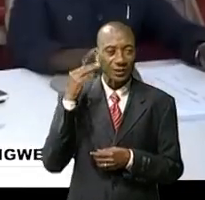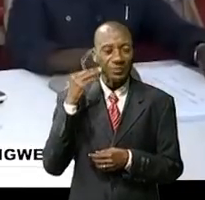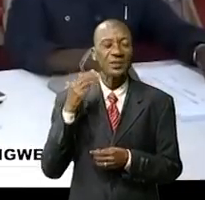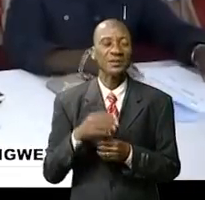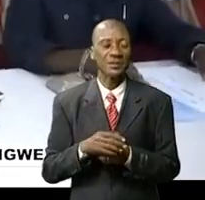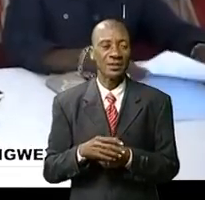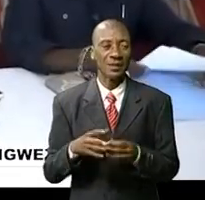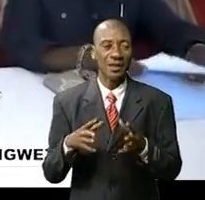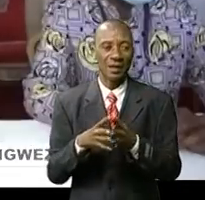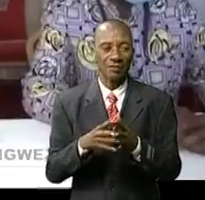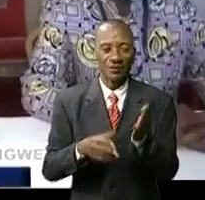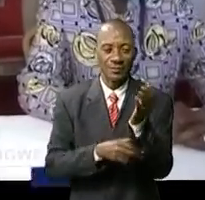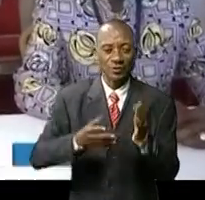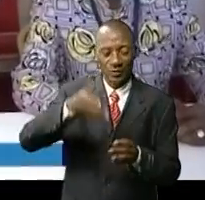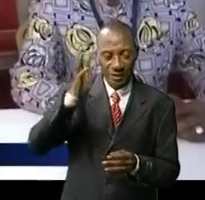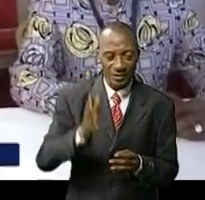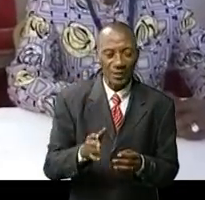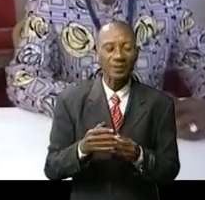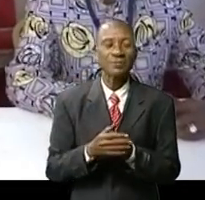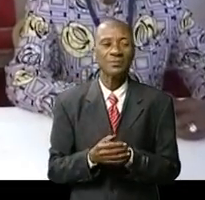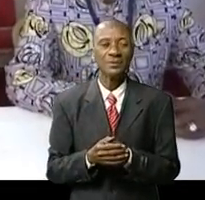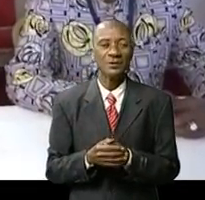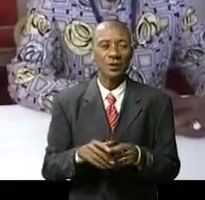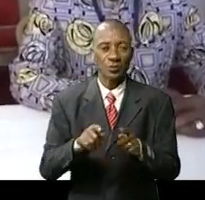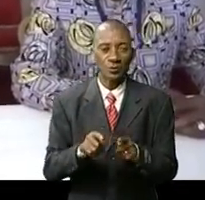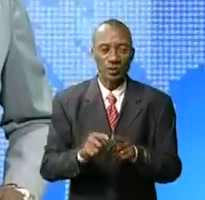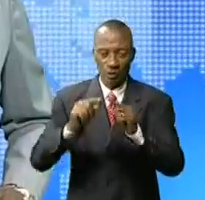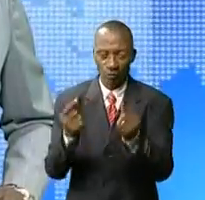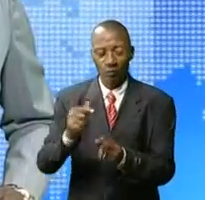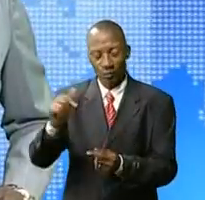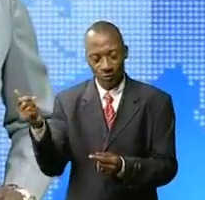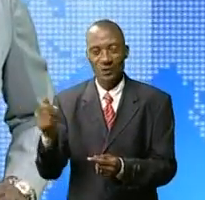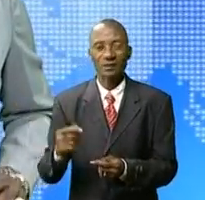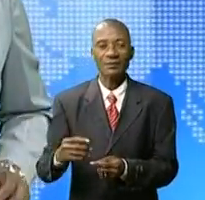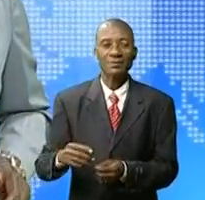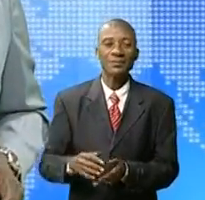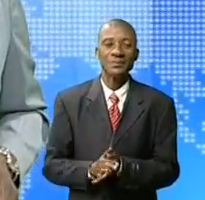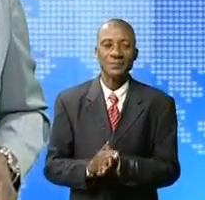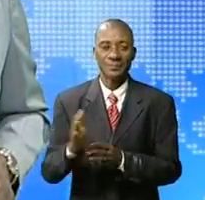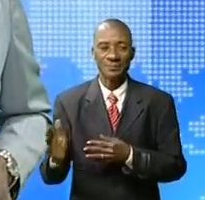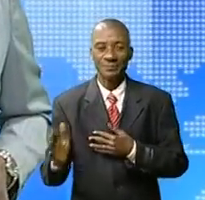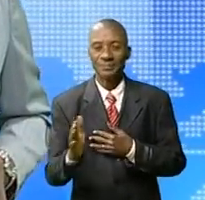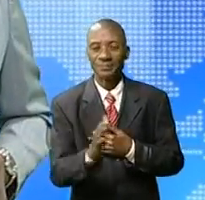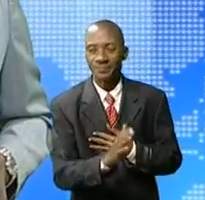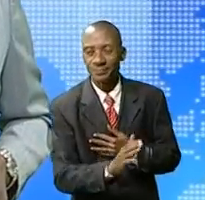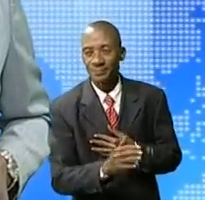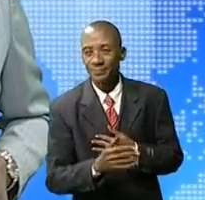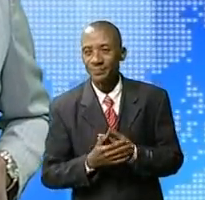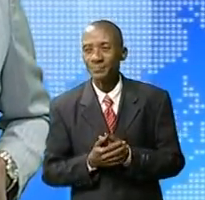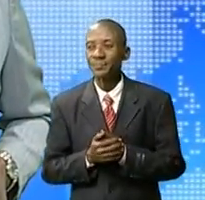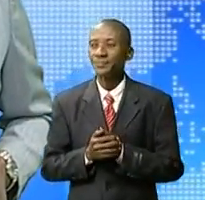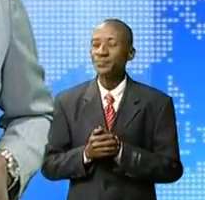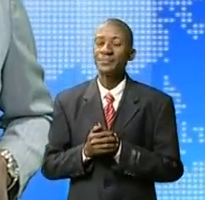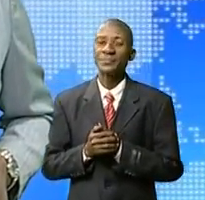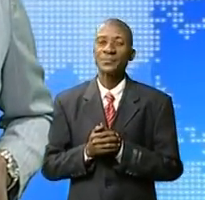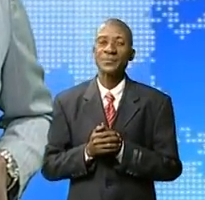constituée des experts du CGA, du CNPRI et du CERGEM. Les conférences budgétaires pour l'élaboration du